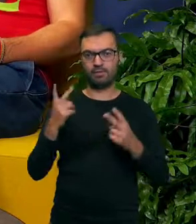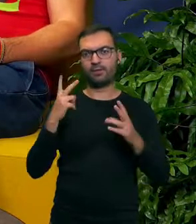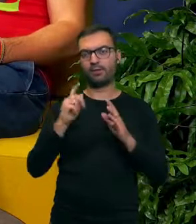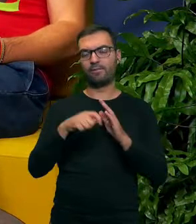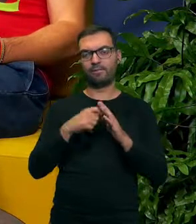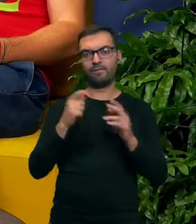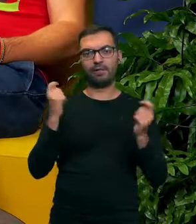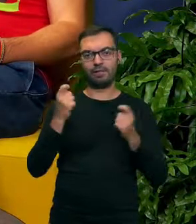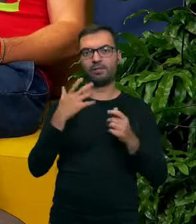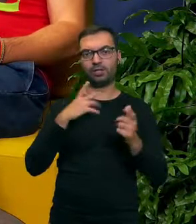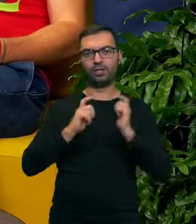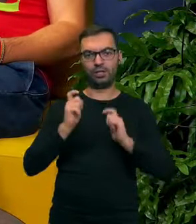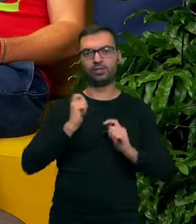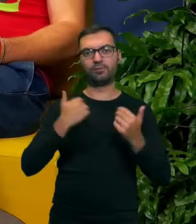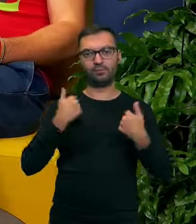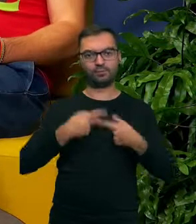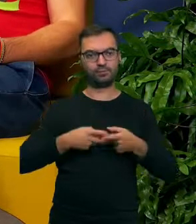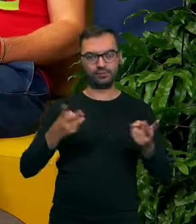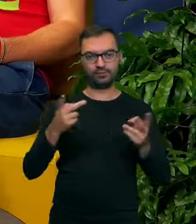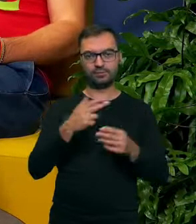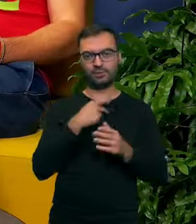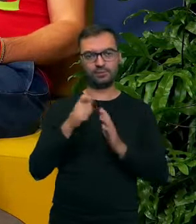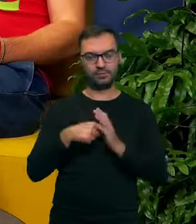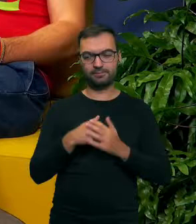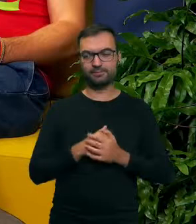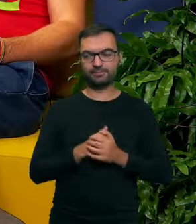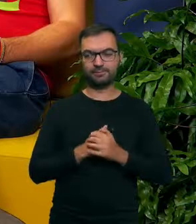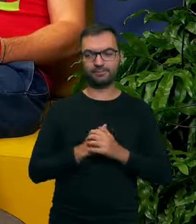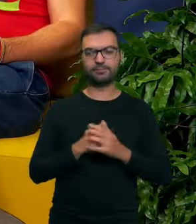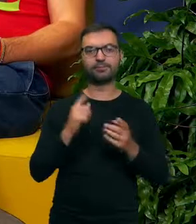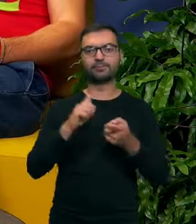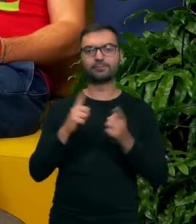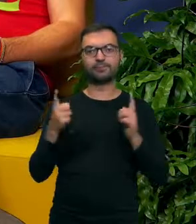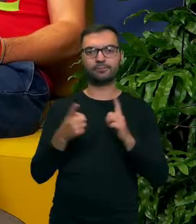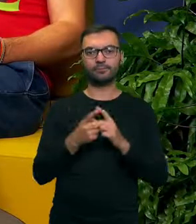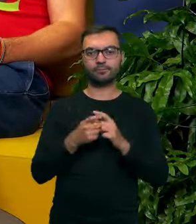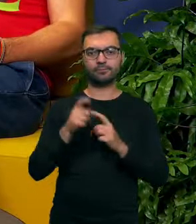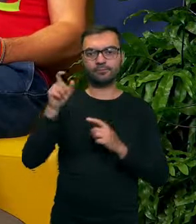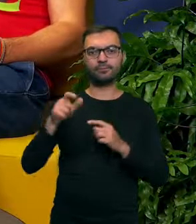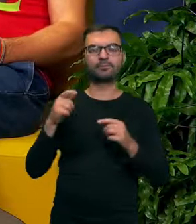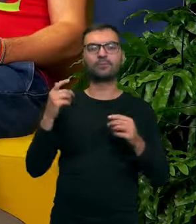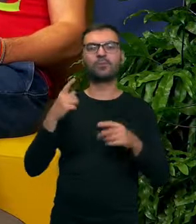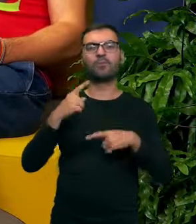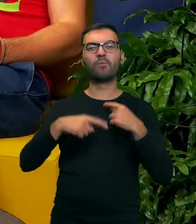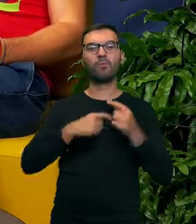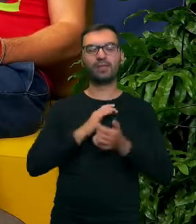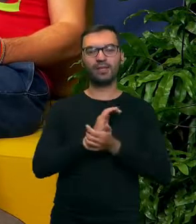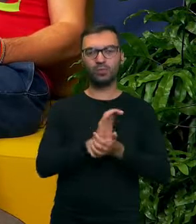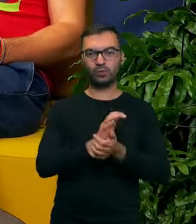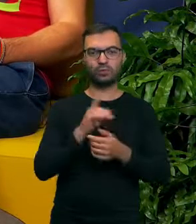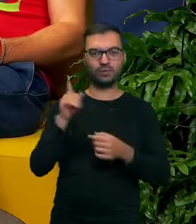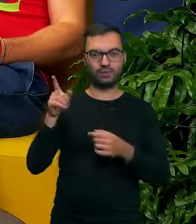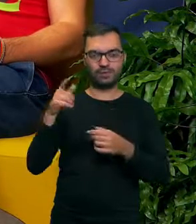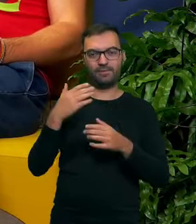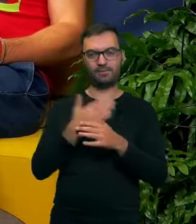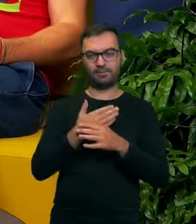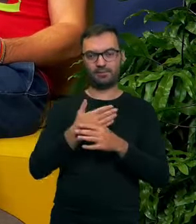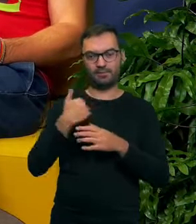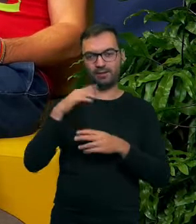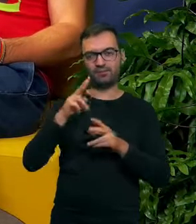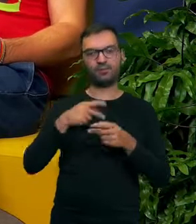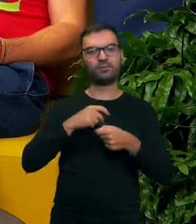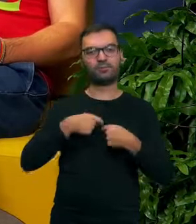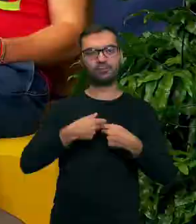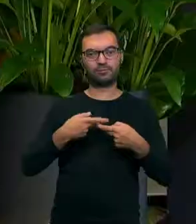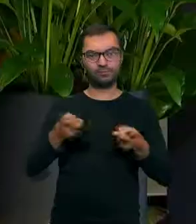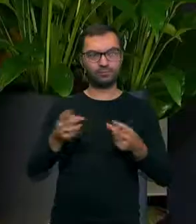festiwalem. Cieszę się, że tam był pokaz i spotkałem naszego dystrybutora, który będzie dystrybuował film w Wielkiej Brytanii.